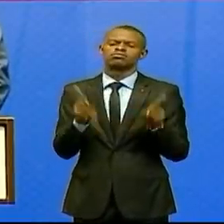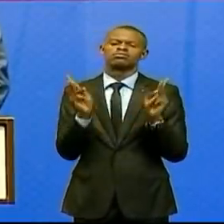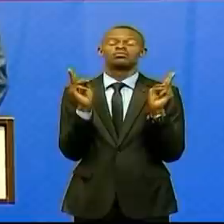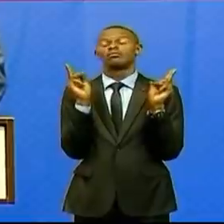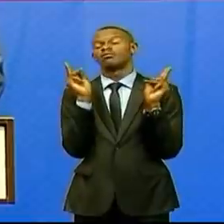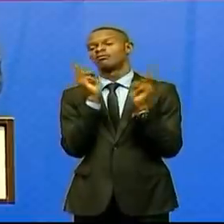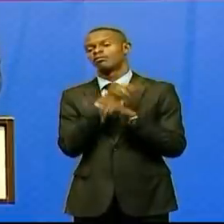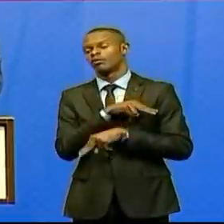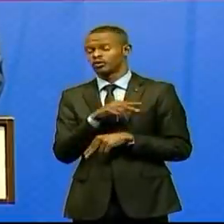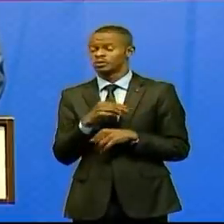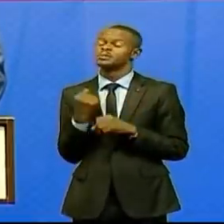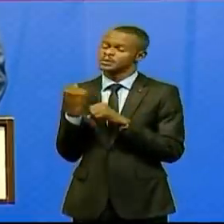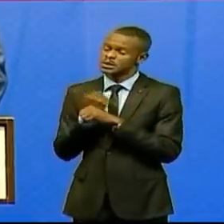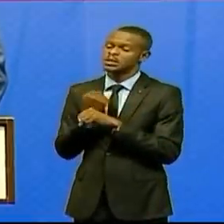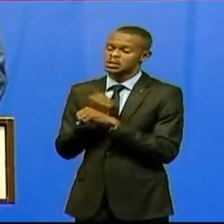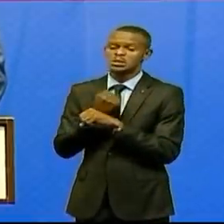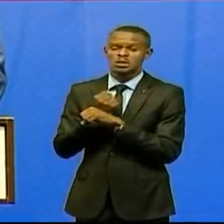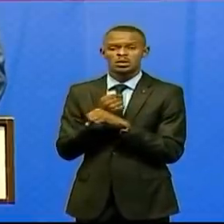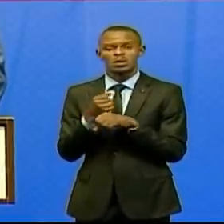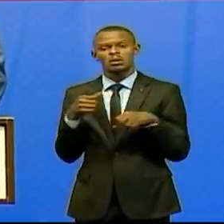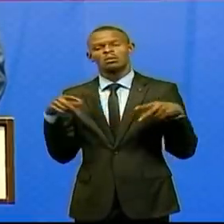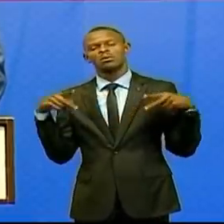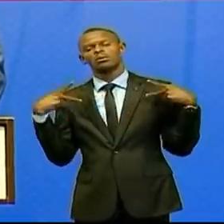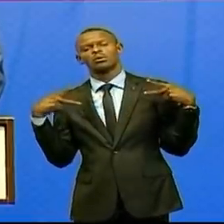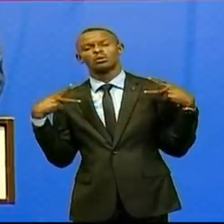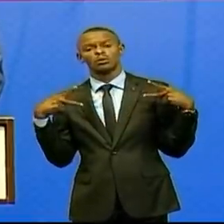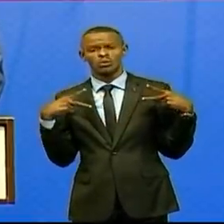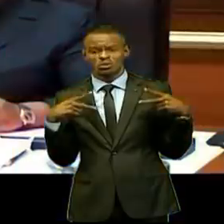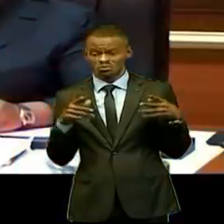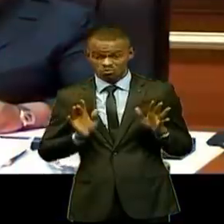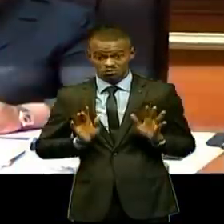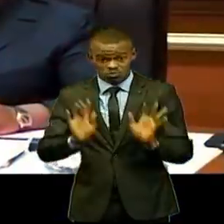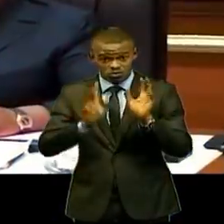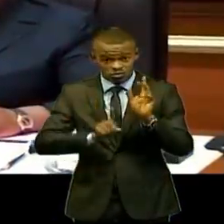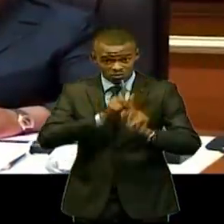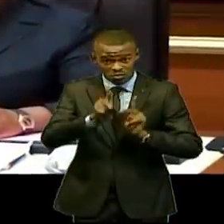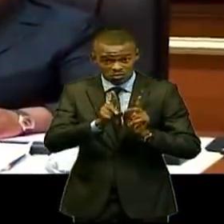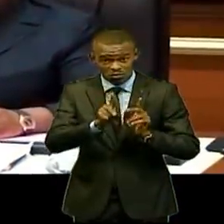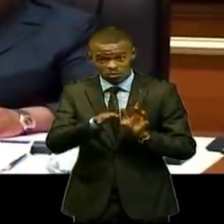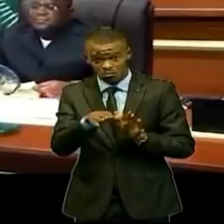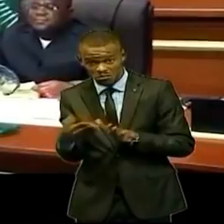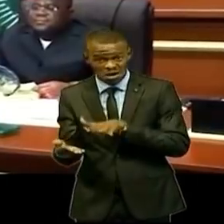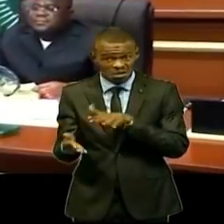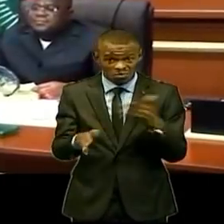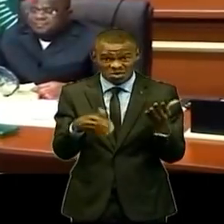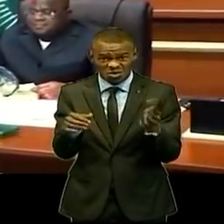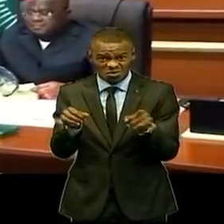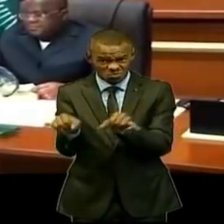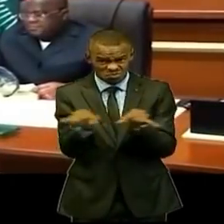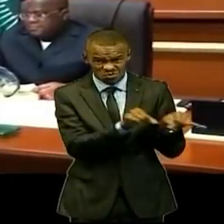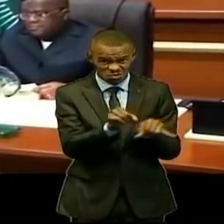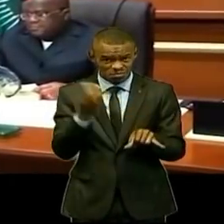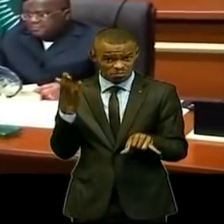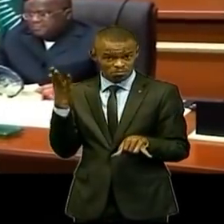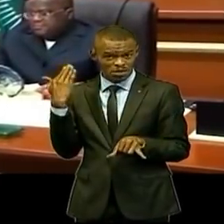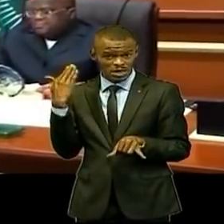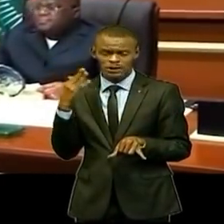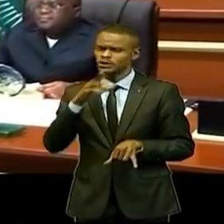entreprendre lorsqu'il s'agit de la protection de nos concitoyens, a insisté le président de la